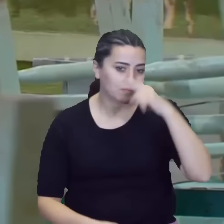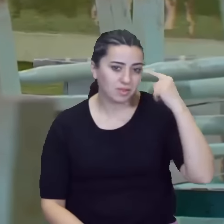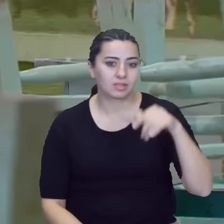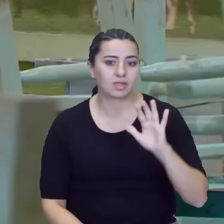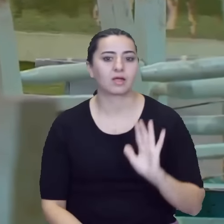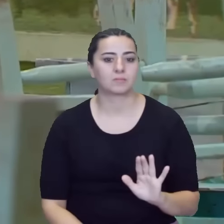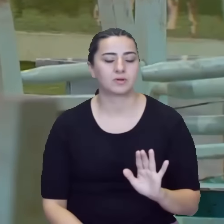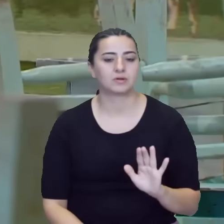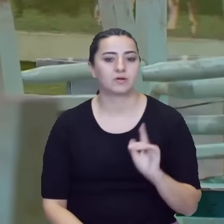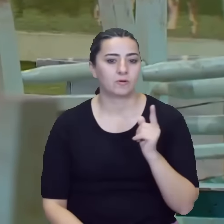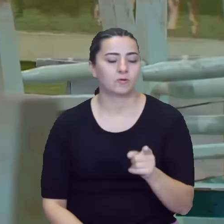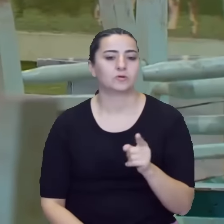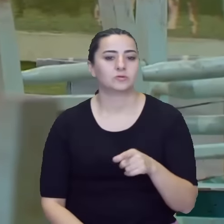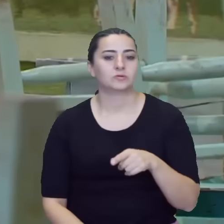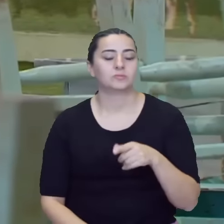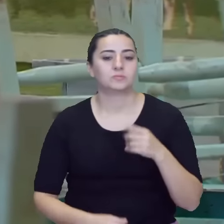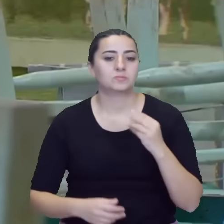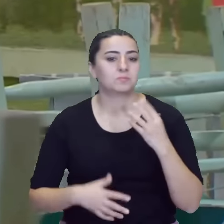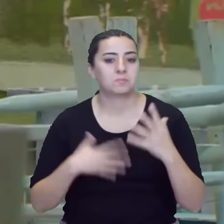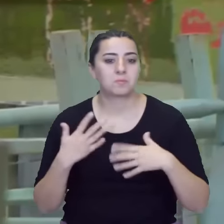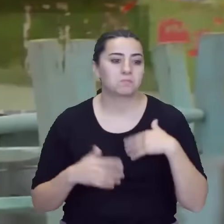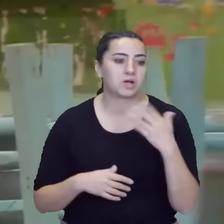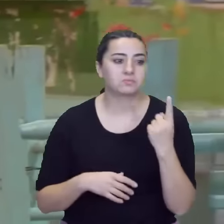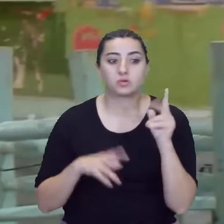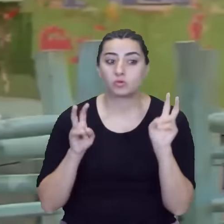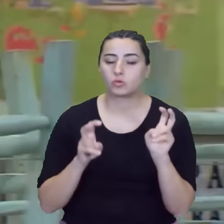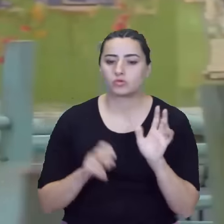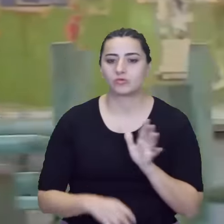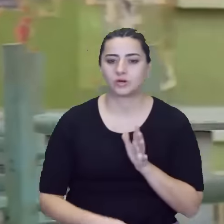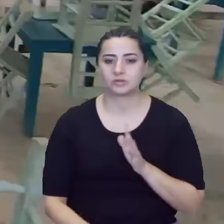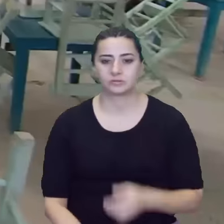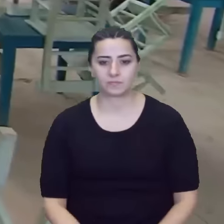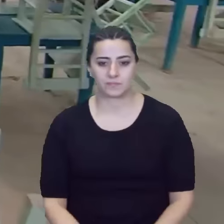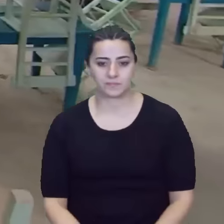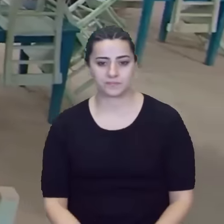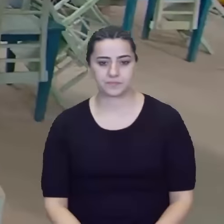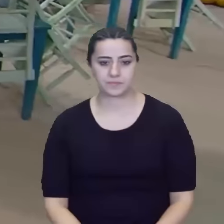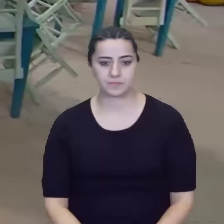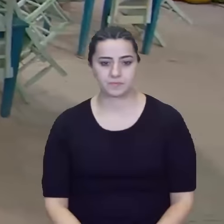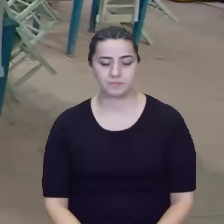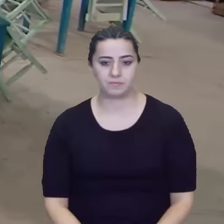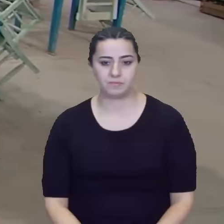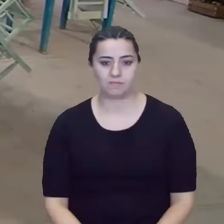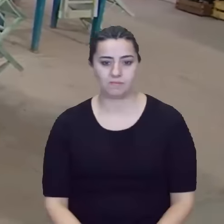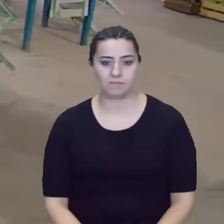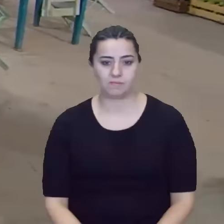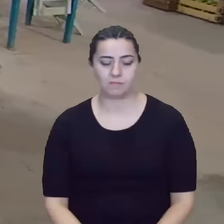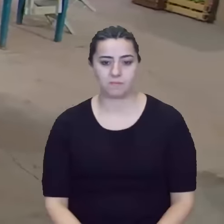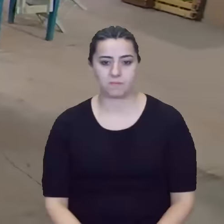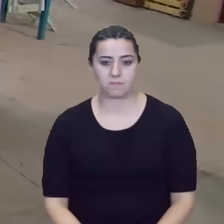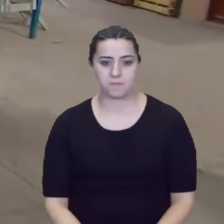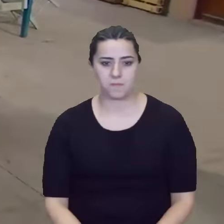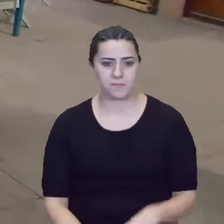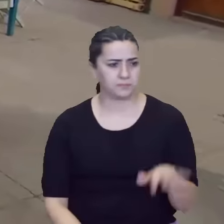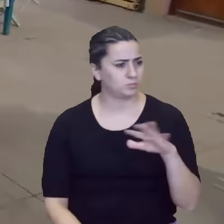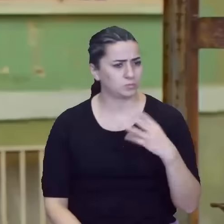değildi ama o gün uzun süredir merak ettiğimiz başka bir konu aydınlanmak üzere. Mesut sandalyeleri masalara kapalı görünce şaşkına döndü.